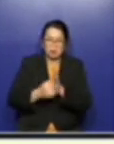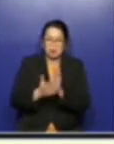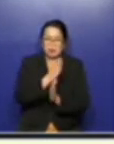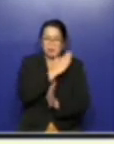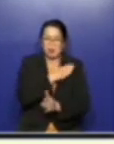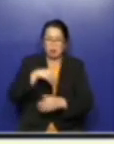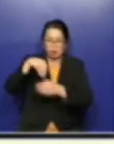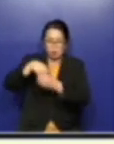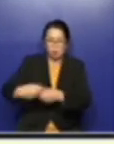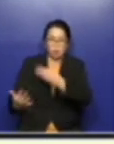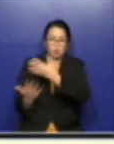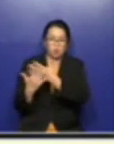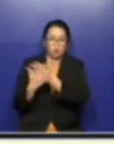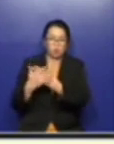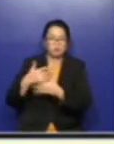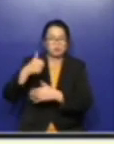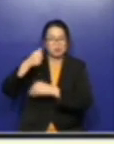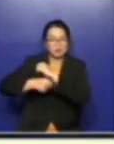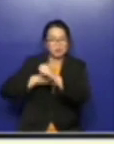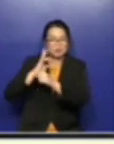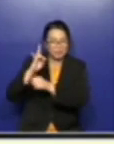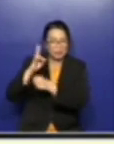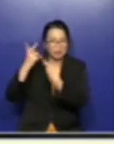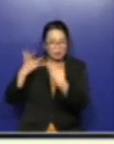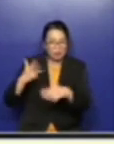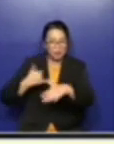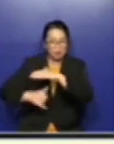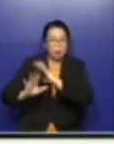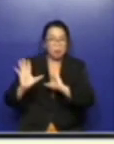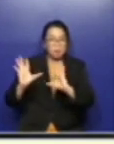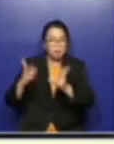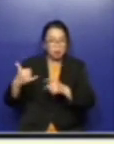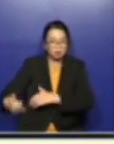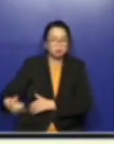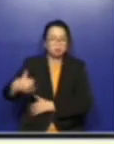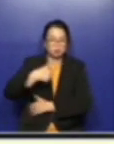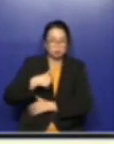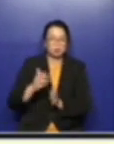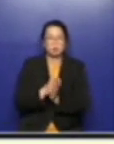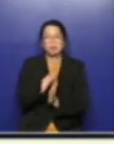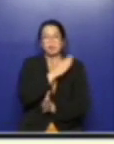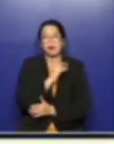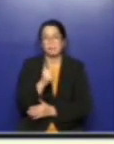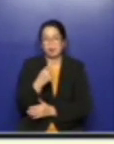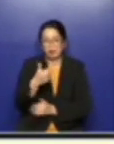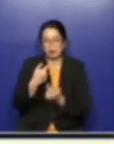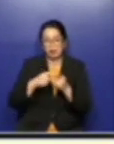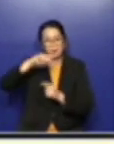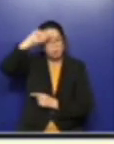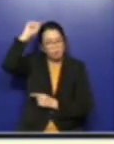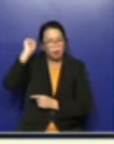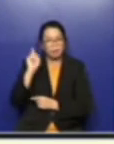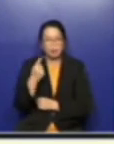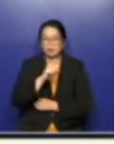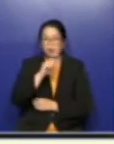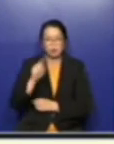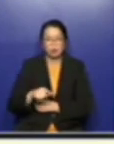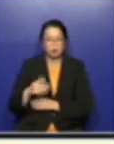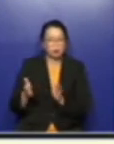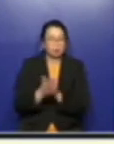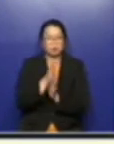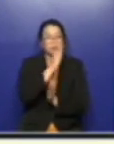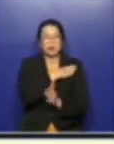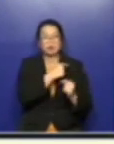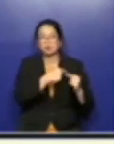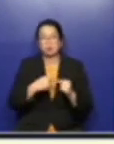ก็ให้ท่านกลับมาสู่การครองไตรจีวรถ้าแบบนี้มันใกล้เคียงกันครับก็ฝาก